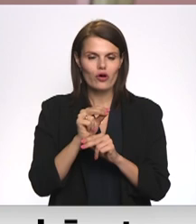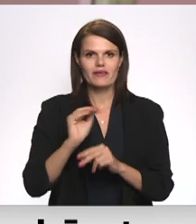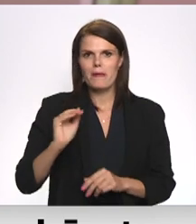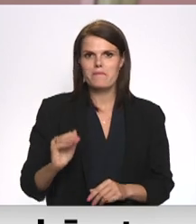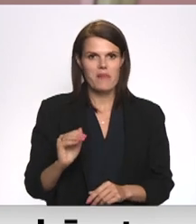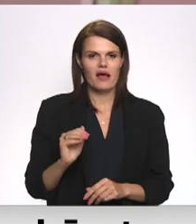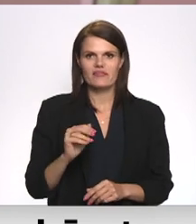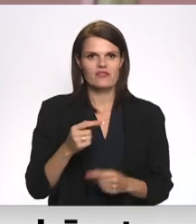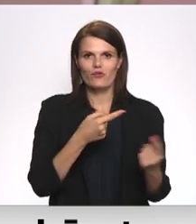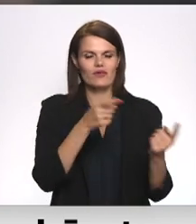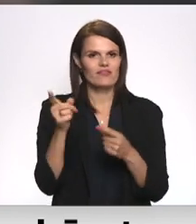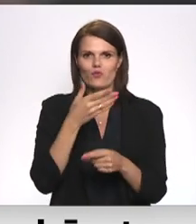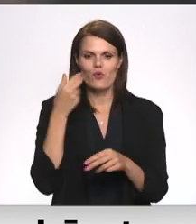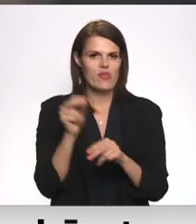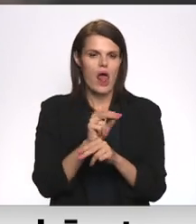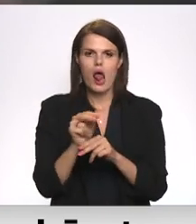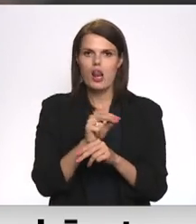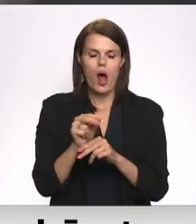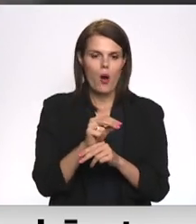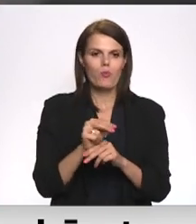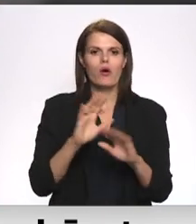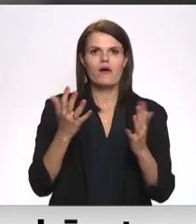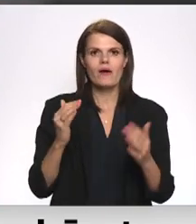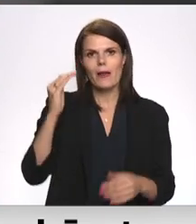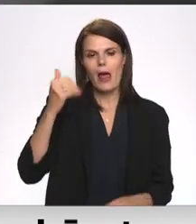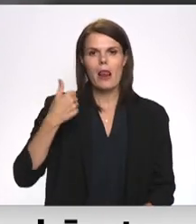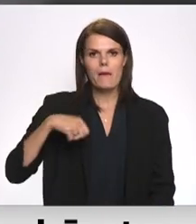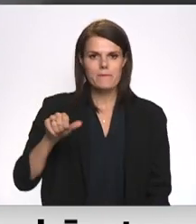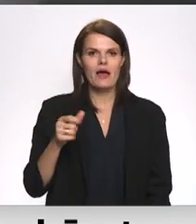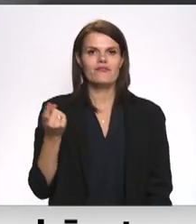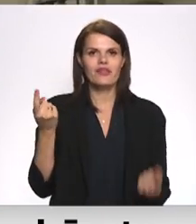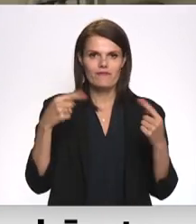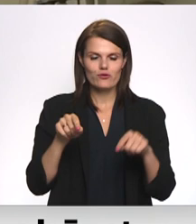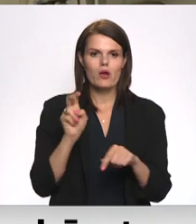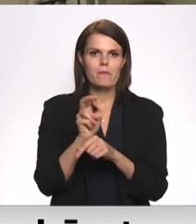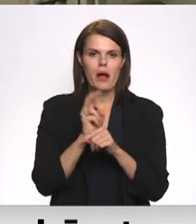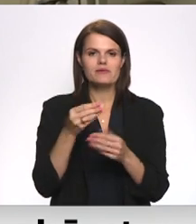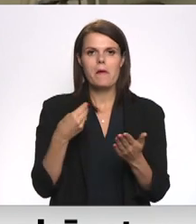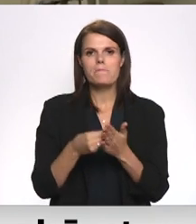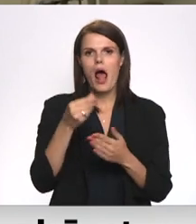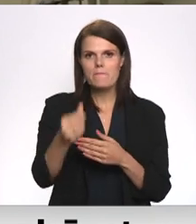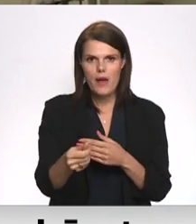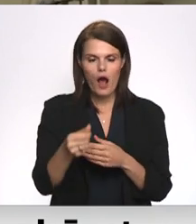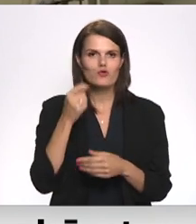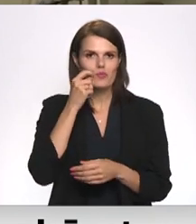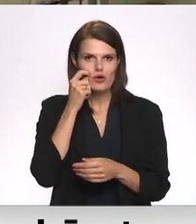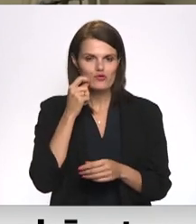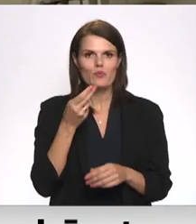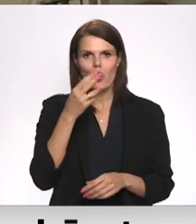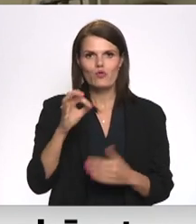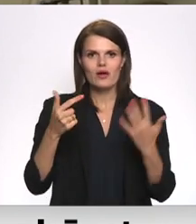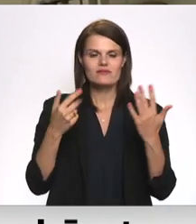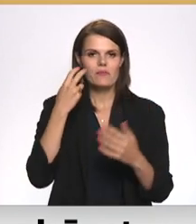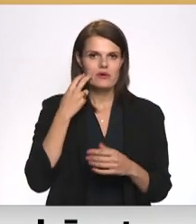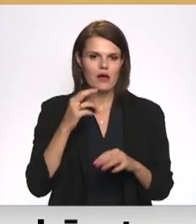maziņas nekur, citur nelabo neņem. Bet tā lielā meita gāja visu laiku, par maksu mēs gājām pie zobārsta, bet arī tur bija tik no 7 gadi,